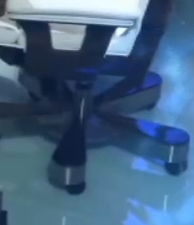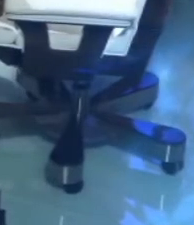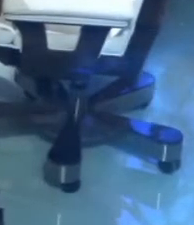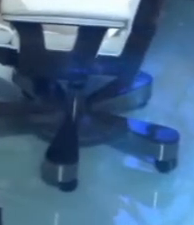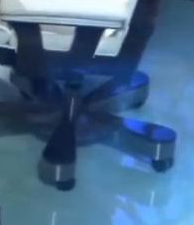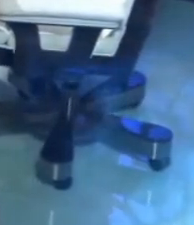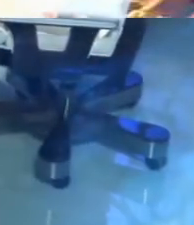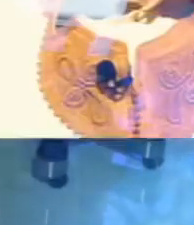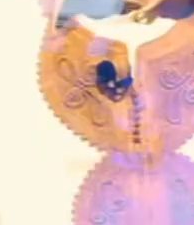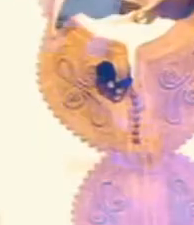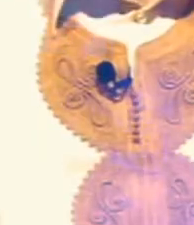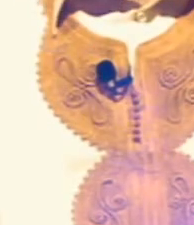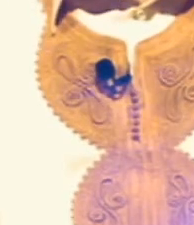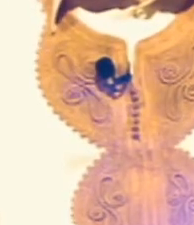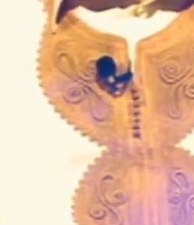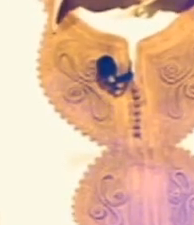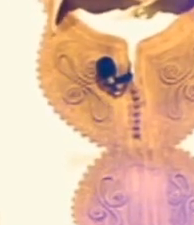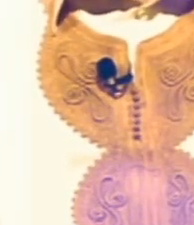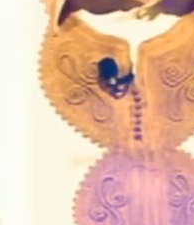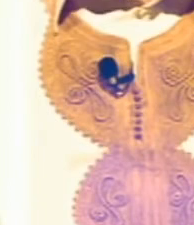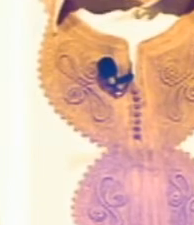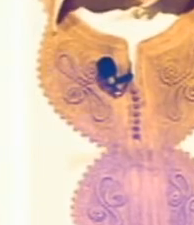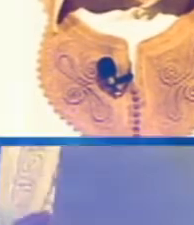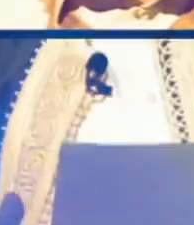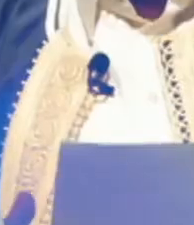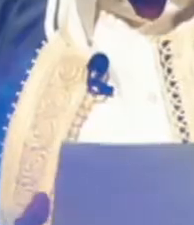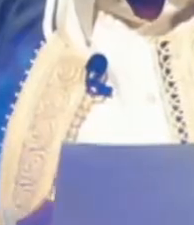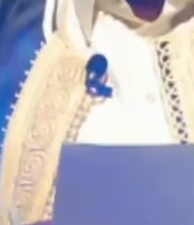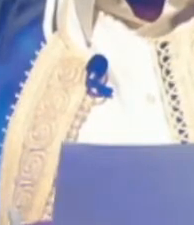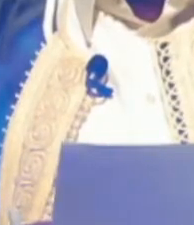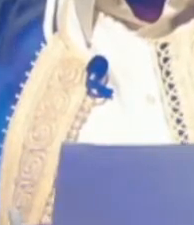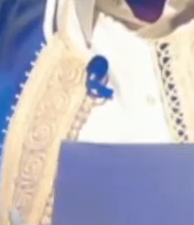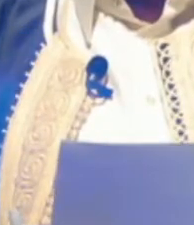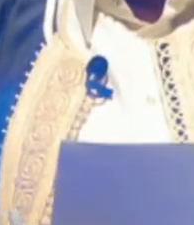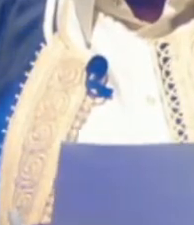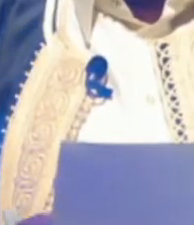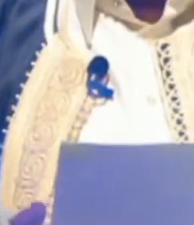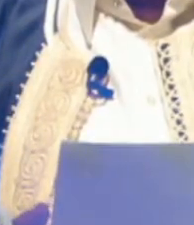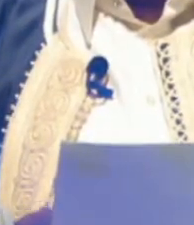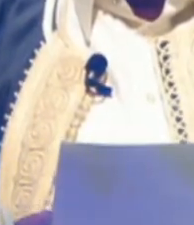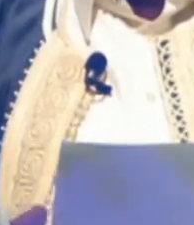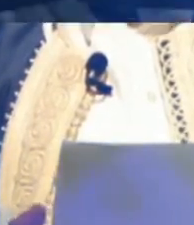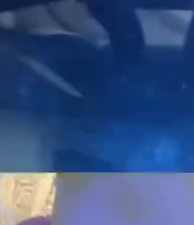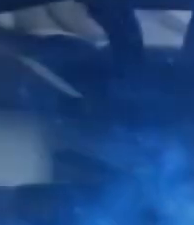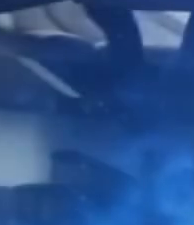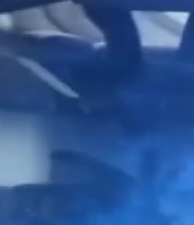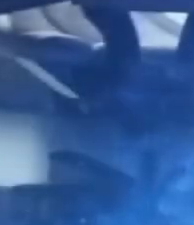للعالمين. لقد جاءوا يدا وندا ونورا وكم كانوا